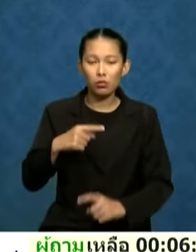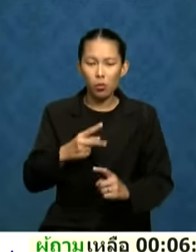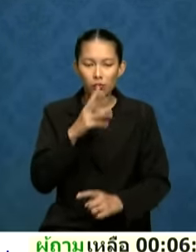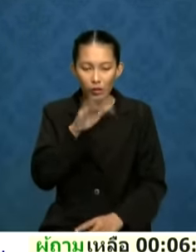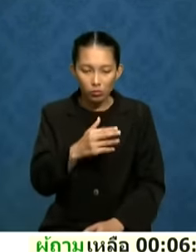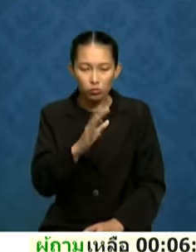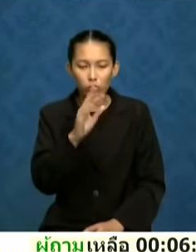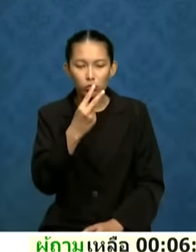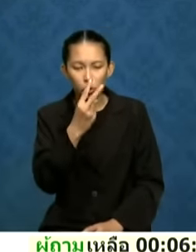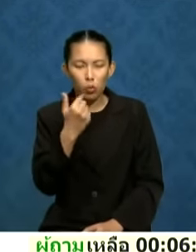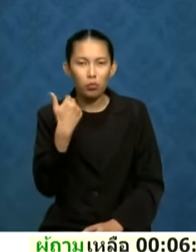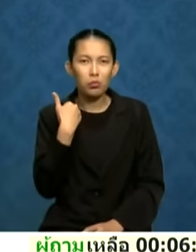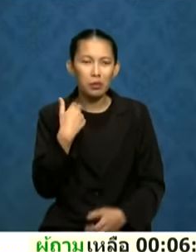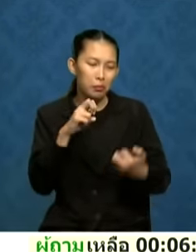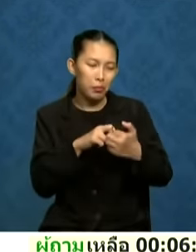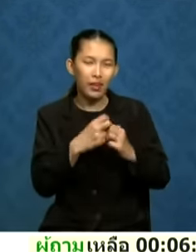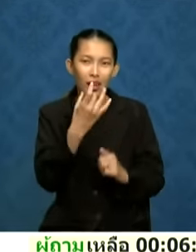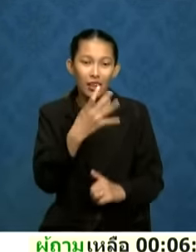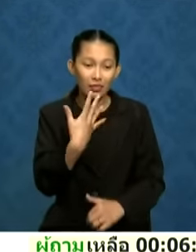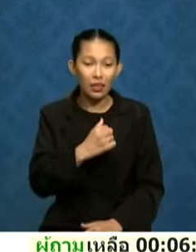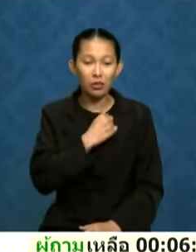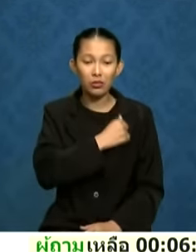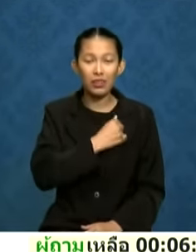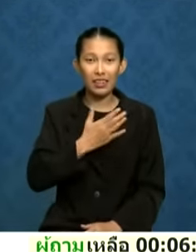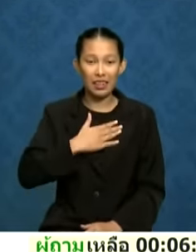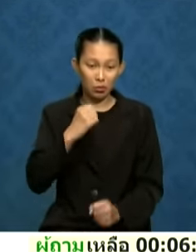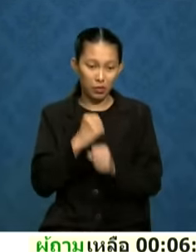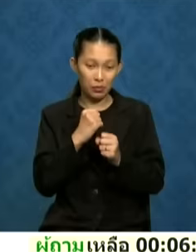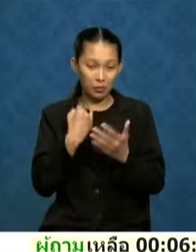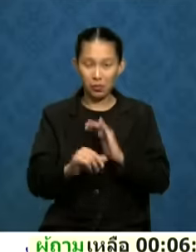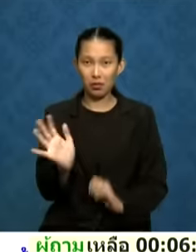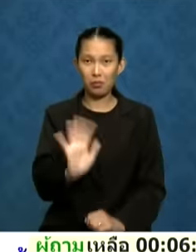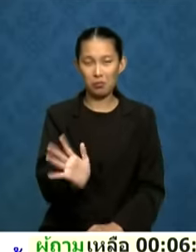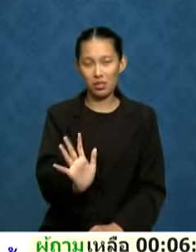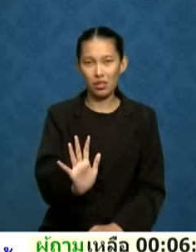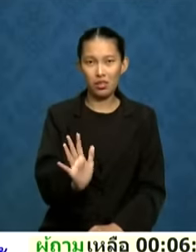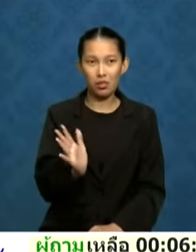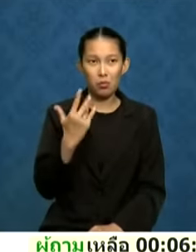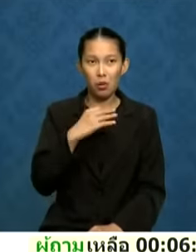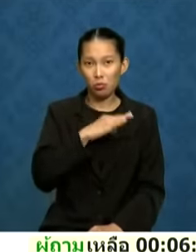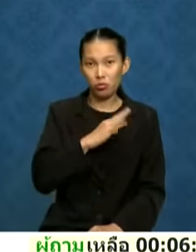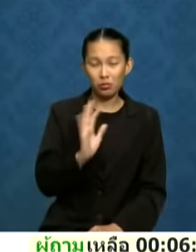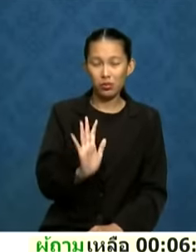ดูว่าอะไรมเกิดข้ มมปัญหาไม่อยเฉียใจเพราะตเไปก็ทำผิดอะไรอย่ที่รู้สึก